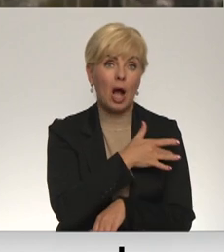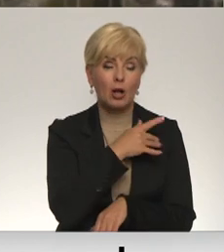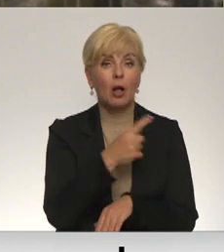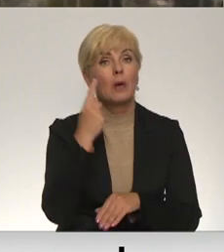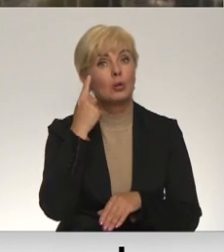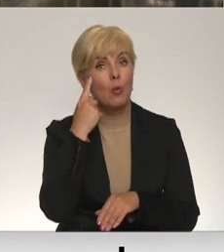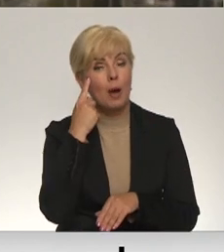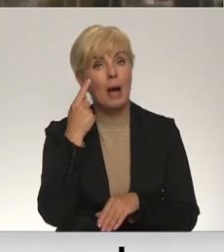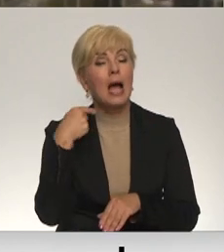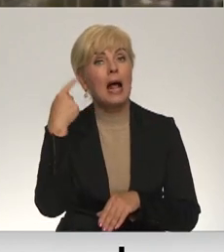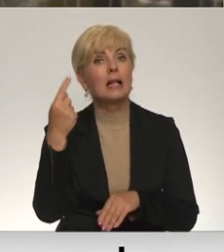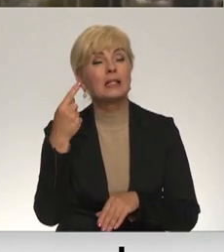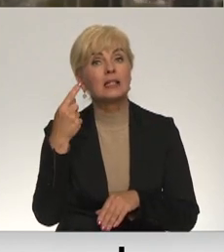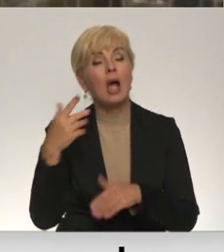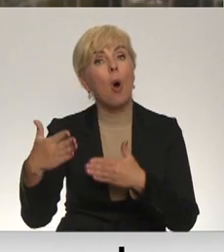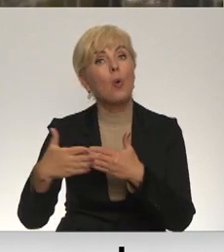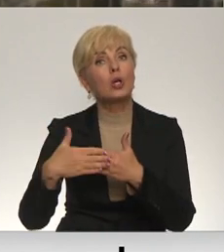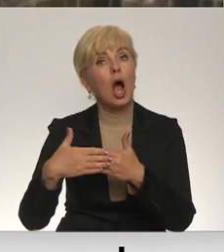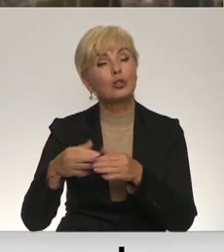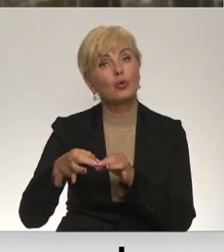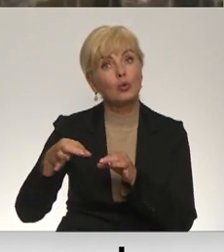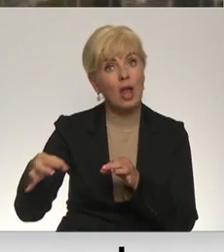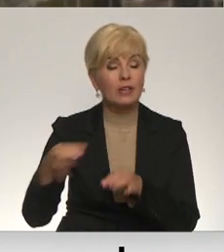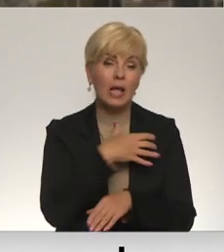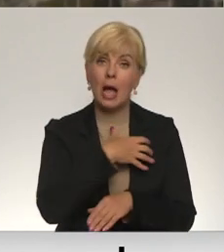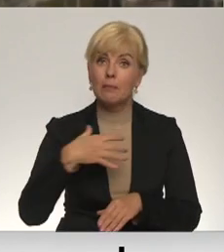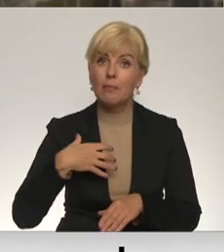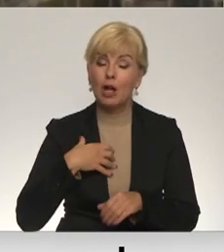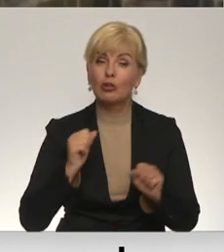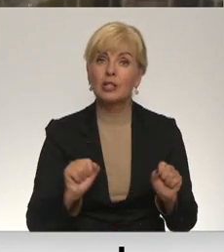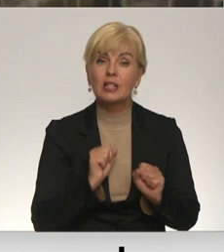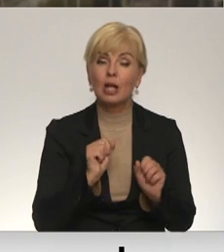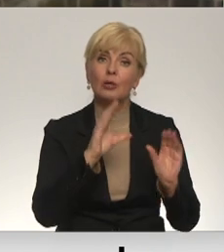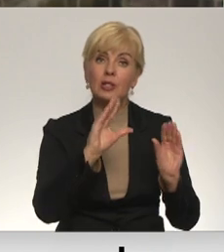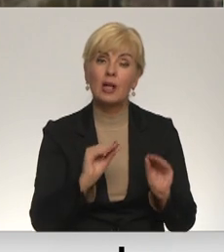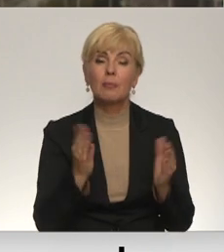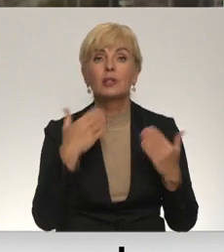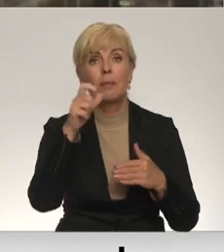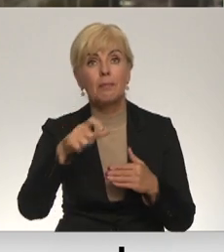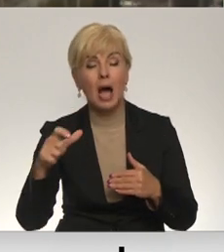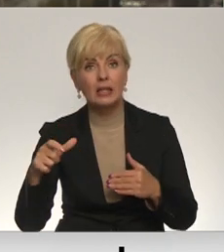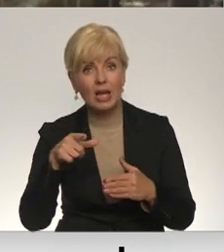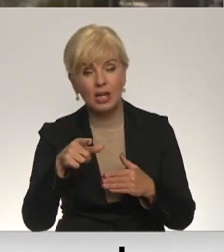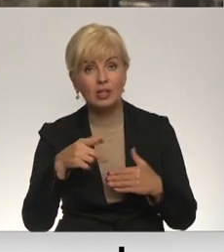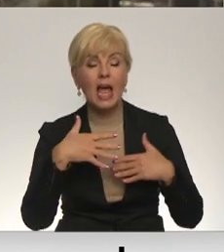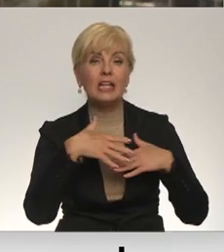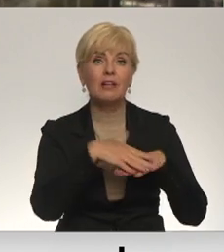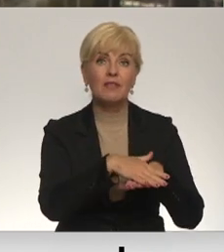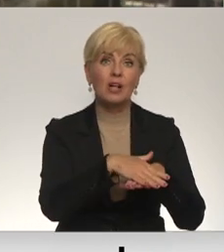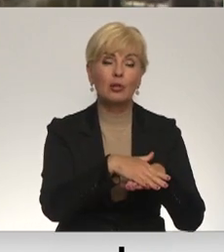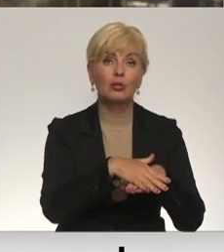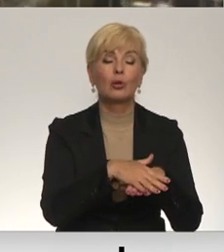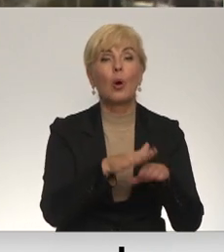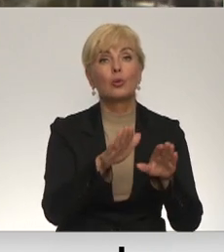arī Salkrastu novadā, un tādējādi pašvaldības centīšoties samazināt atpūtniekiem nepieciešamās infrastruktūras